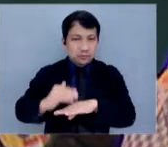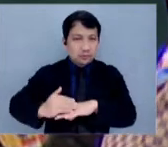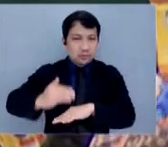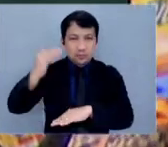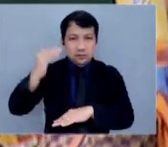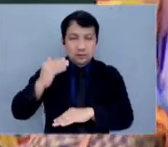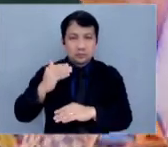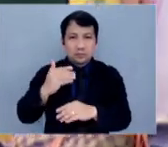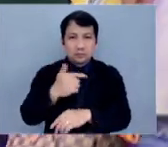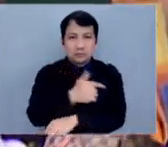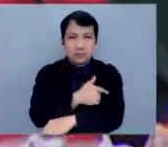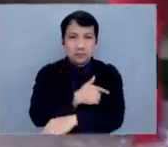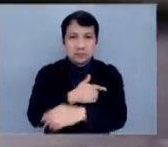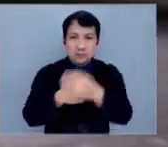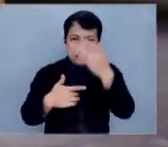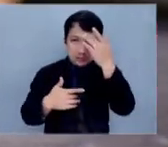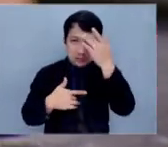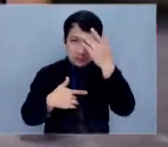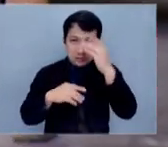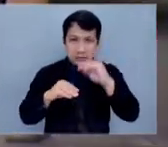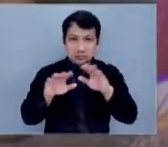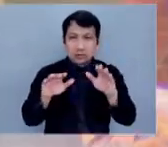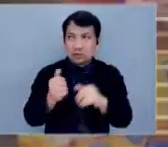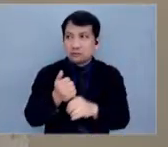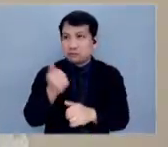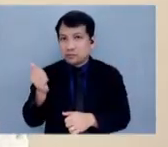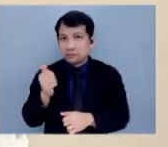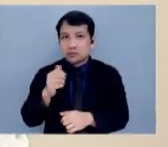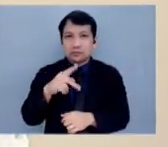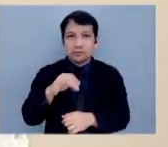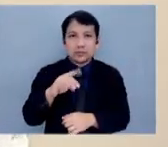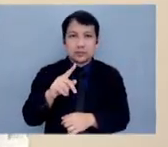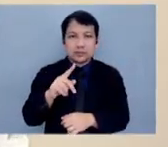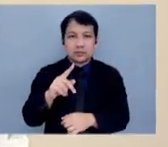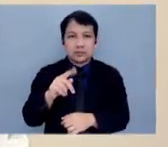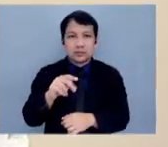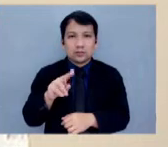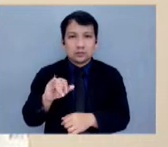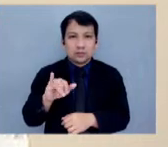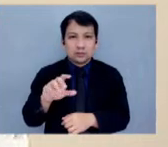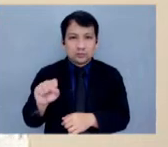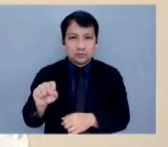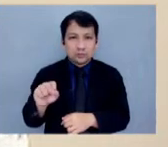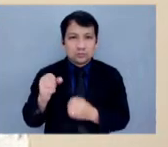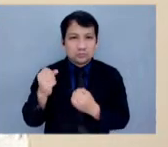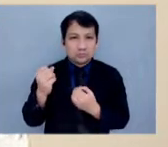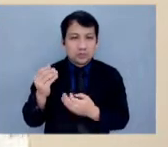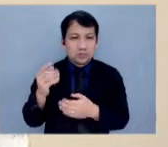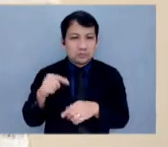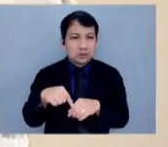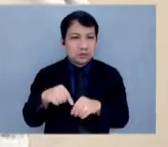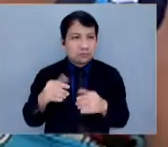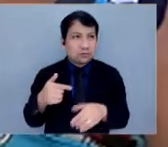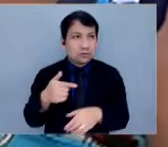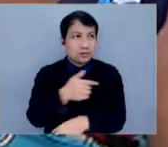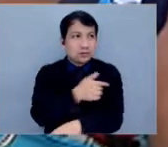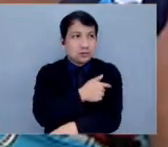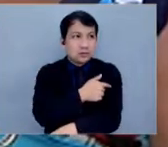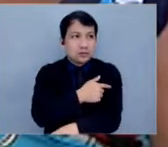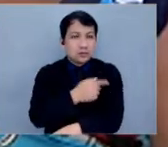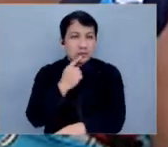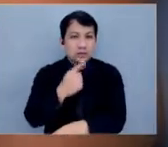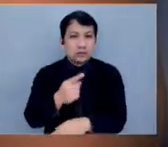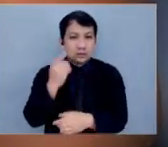preventable diseases bukod sa pertussis. Pagka maraming bata ang walang bakuna, sila-sila yung